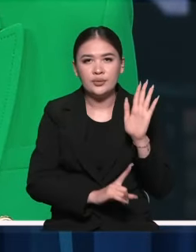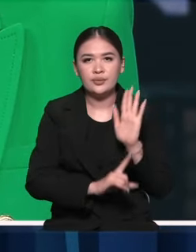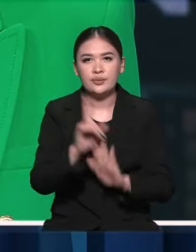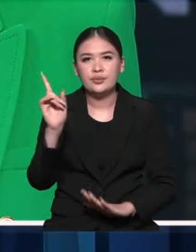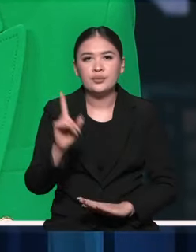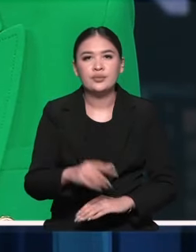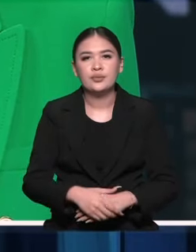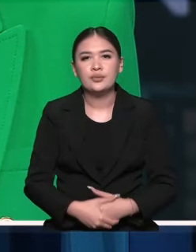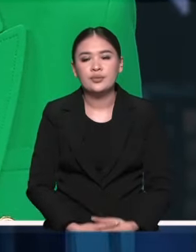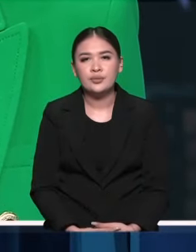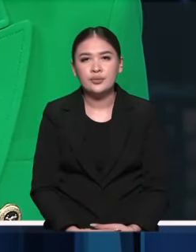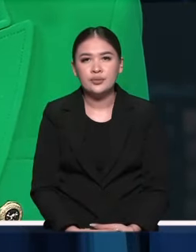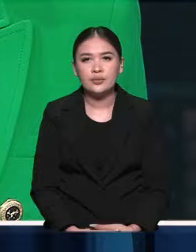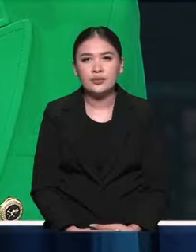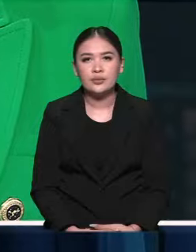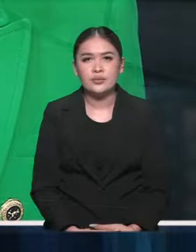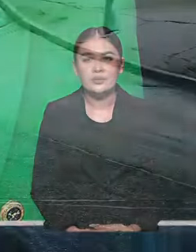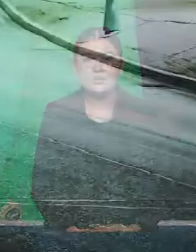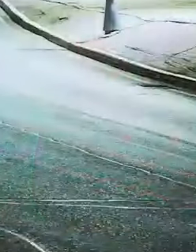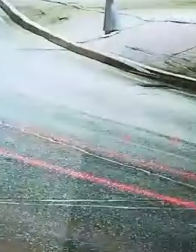я, Айгуль Мукей. Добрый вечер.